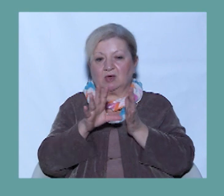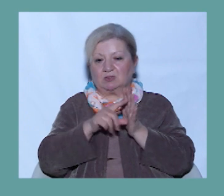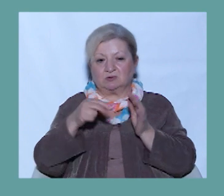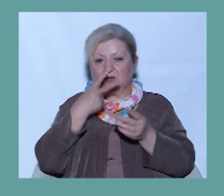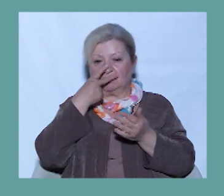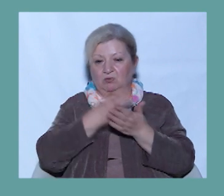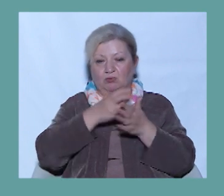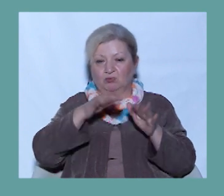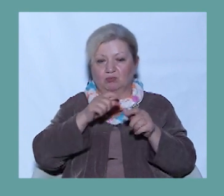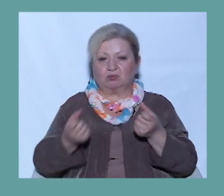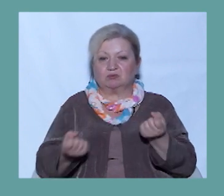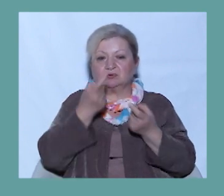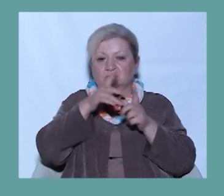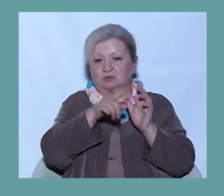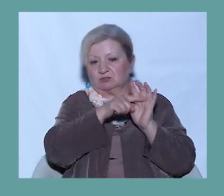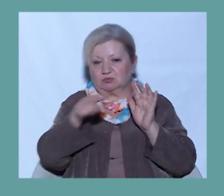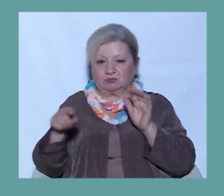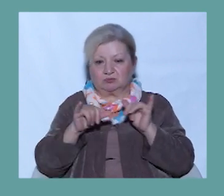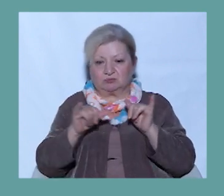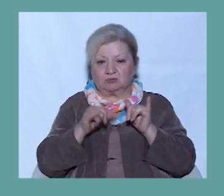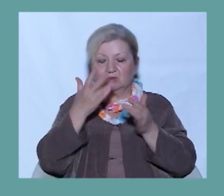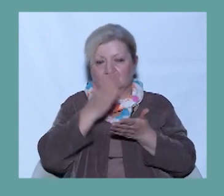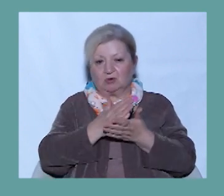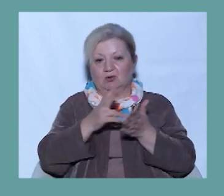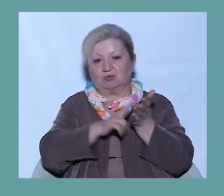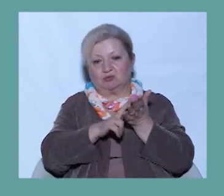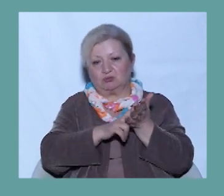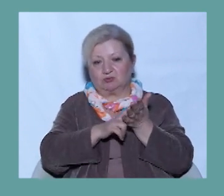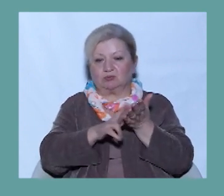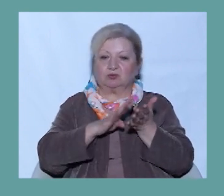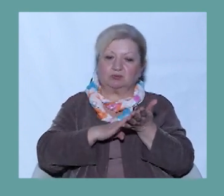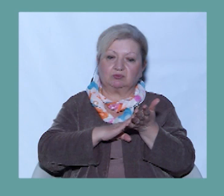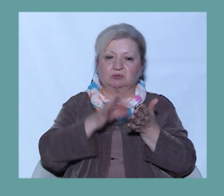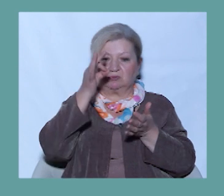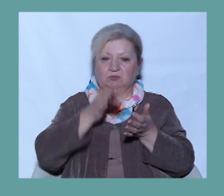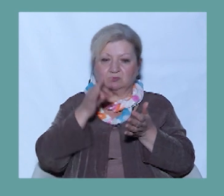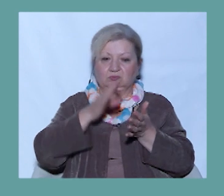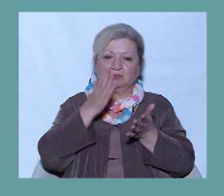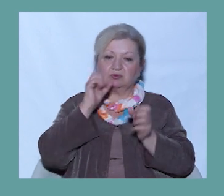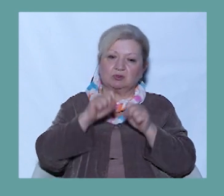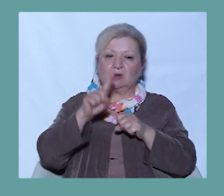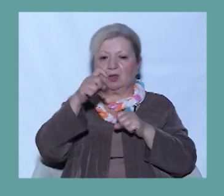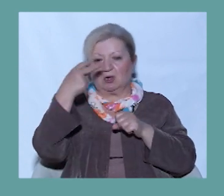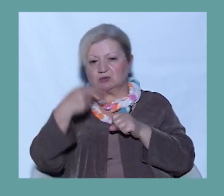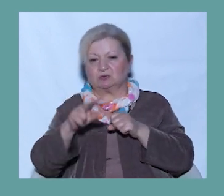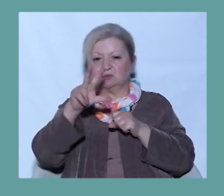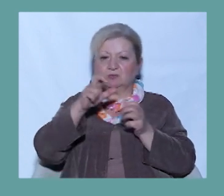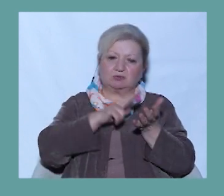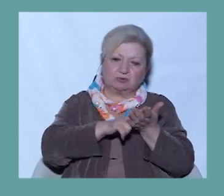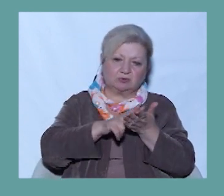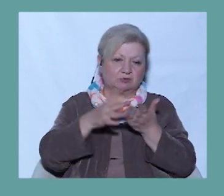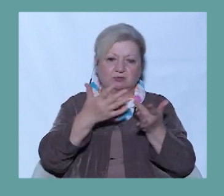დენის წყარო, არ ჩანს საიდან შემოდის, მოცემულ შემთხვევაში 24 ვოლტი, ეს შეიძლება იყოს ნებისმიერი ძაბვა 220